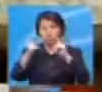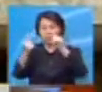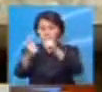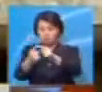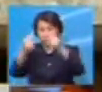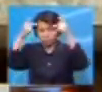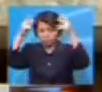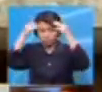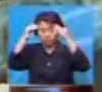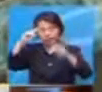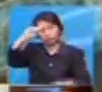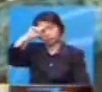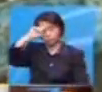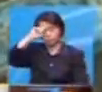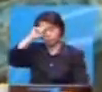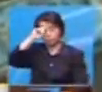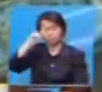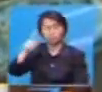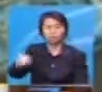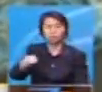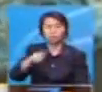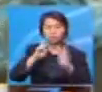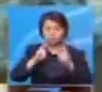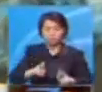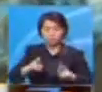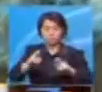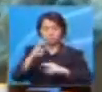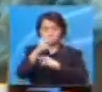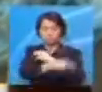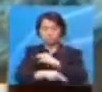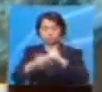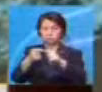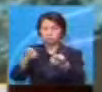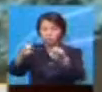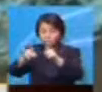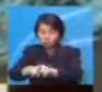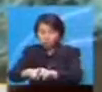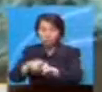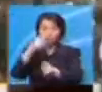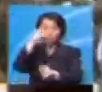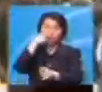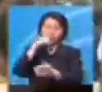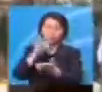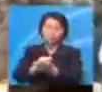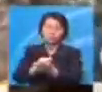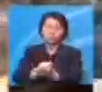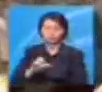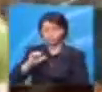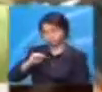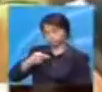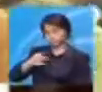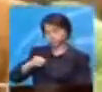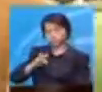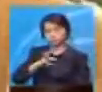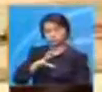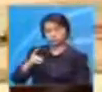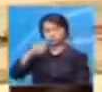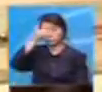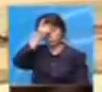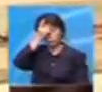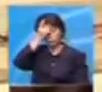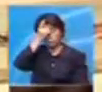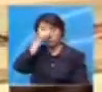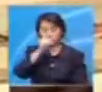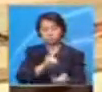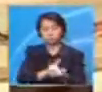perdana menteri India Narendra Modi rakyat negara itu berhubung tragedi tersebut menurut Ahmad dat seri